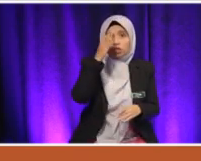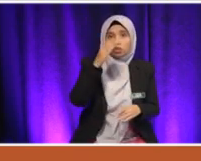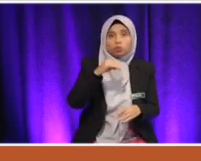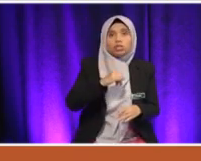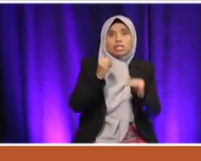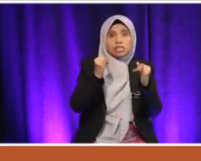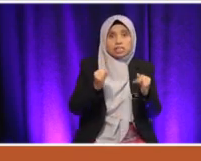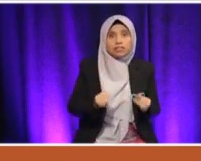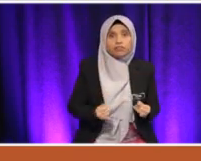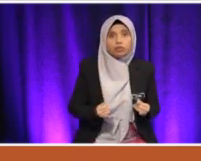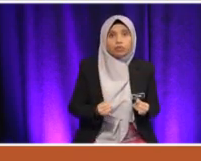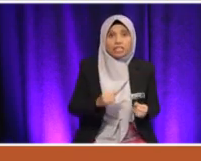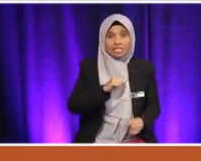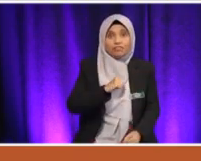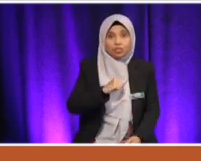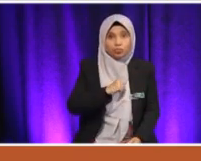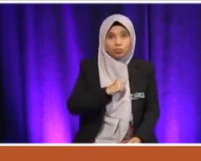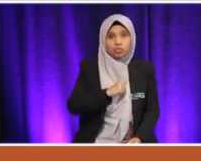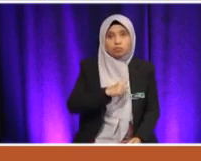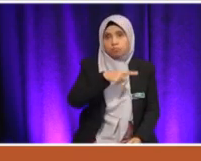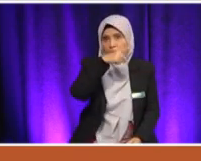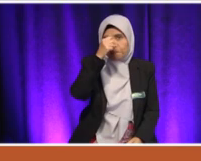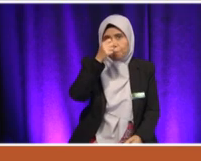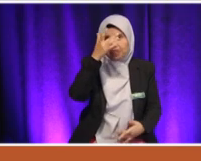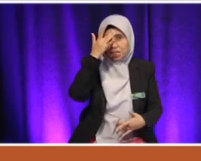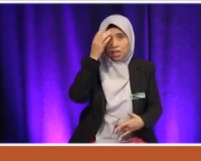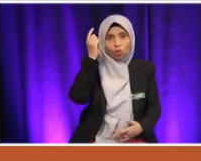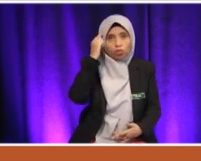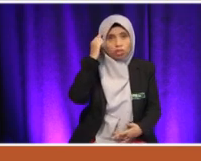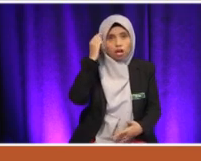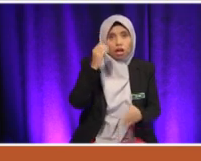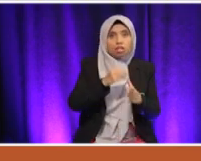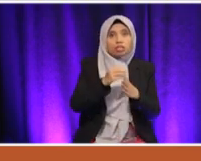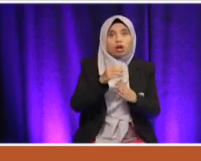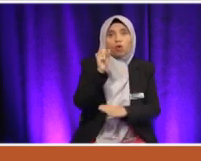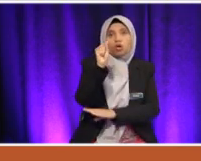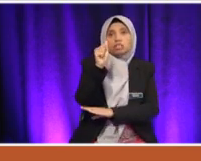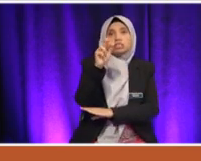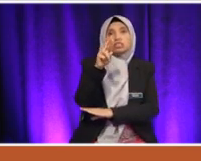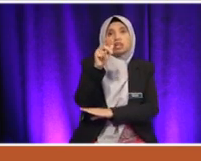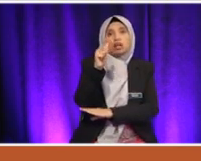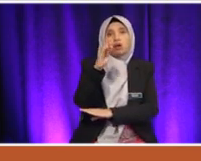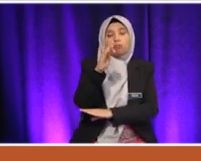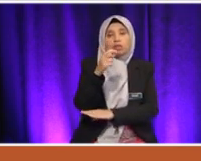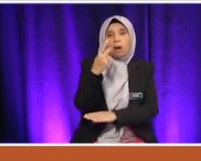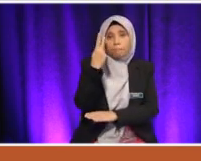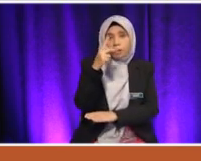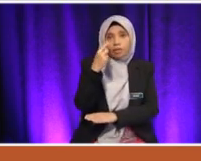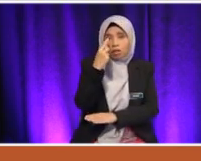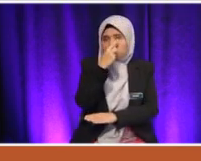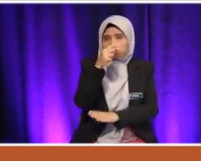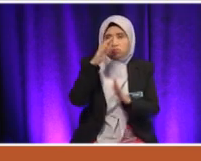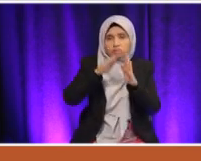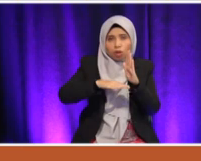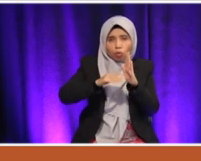adalah disebabkan penyakit otak dan saraf kemudian pandangan mata udah kurang jelas menyebabkan